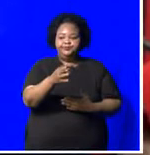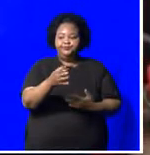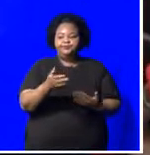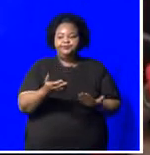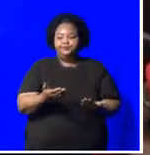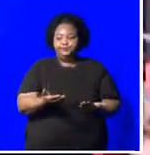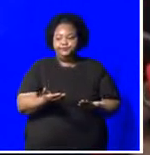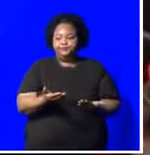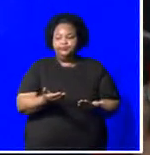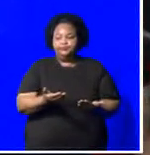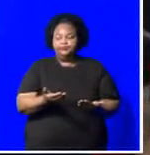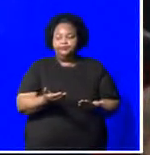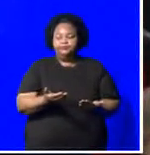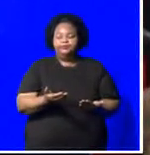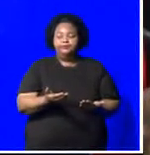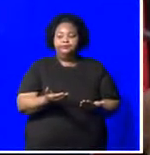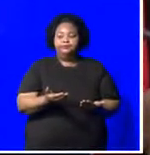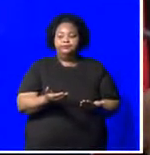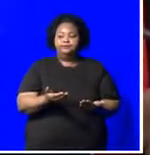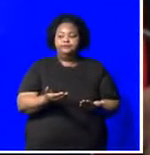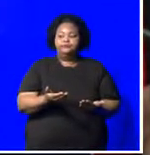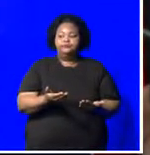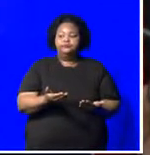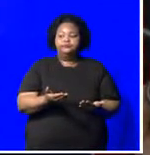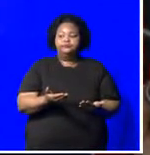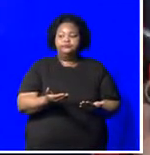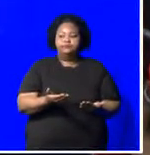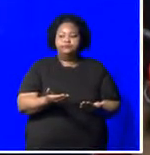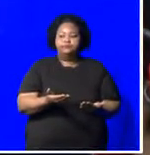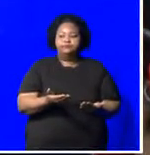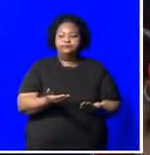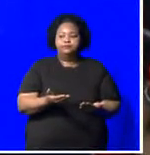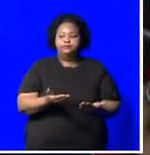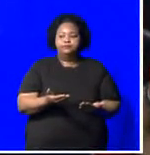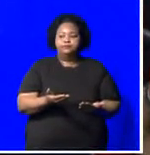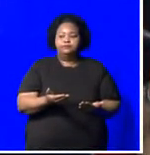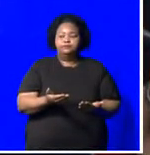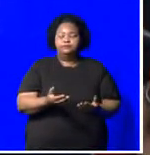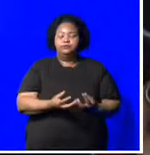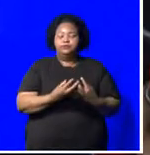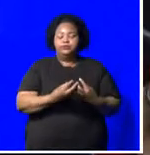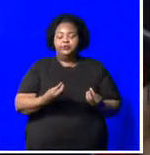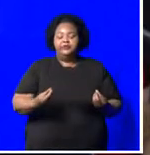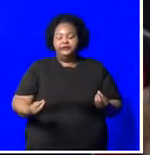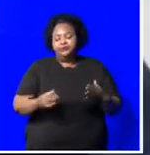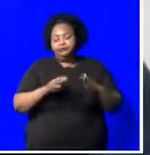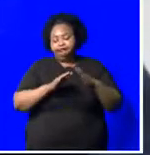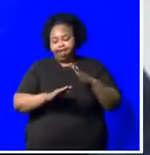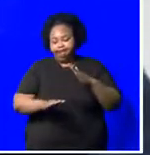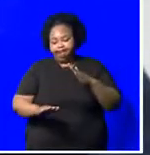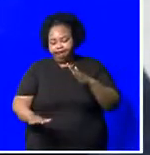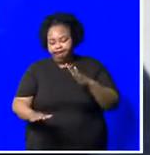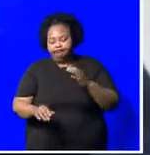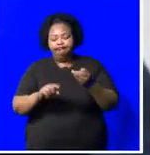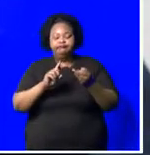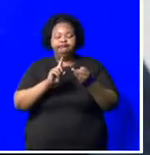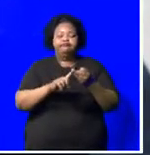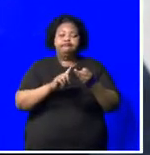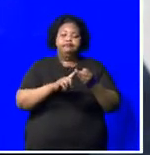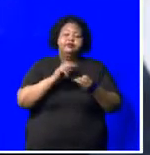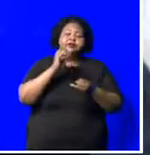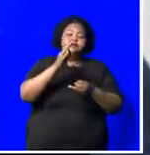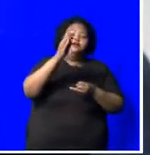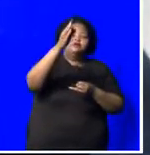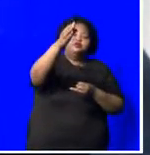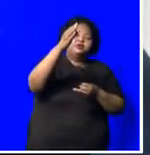Ngeliqiniso nangakwetsembeka. Inkosi Mswati wesithathu. Inkosi Mswati wesithathu. Tindlalifatayo. Tindlalifatayo.